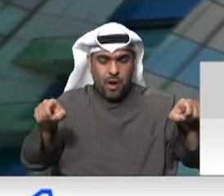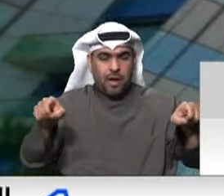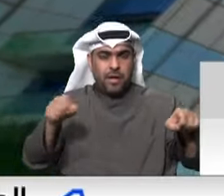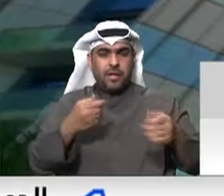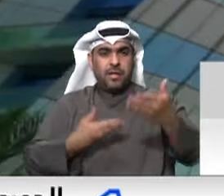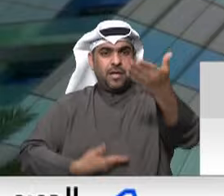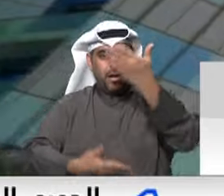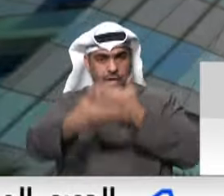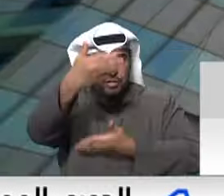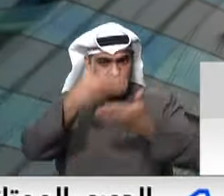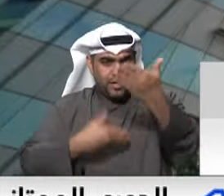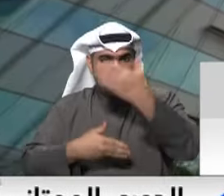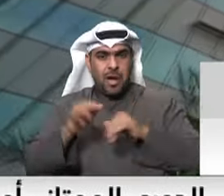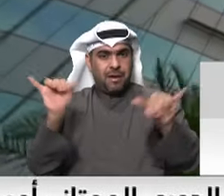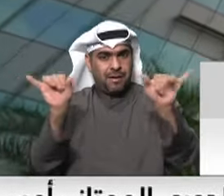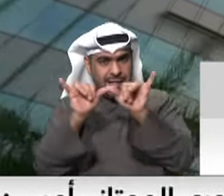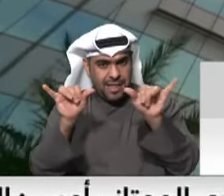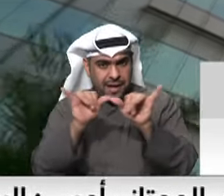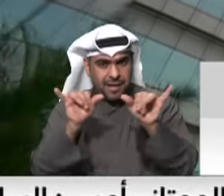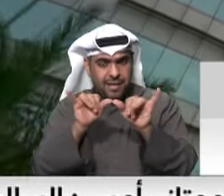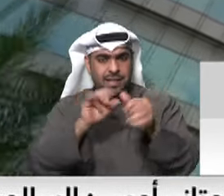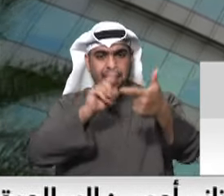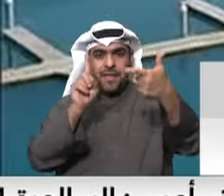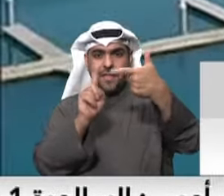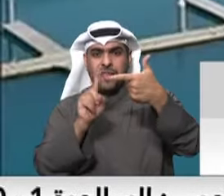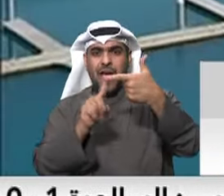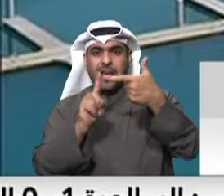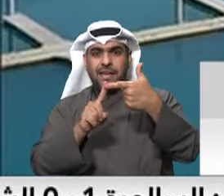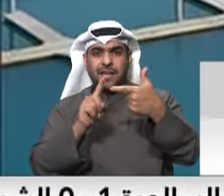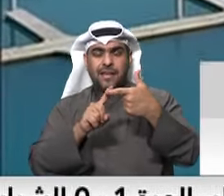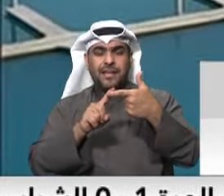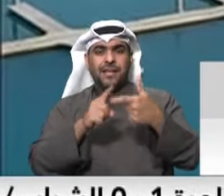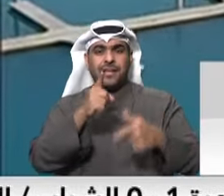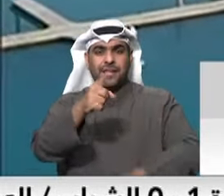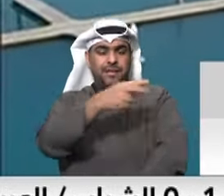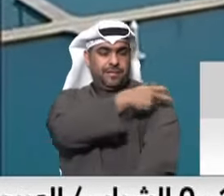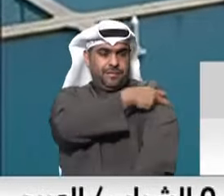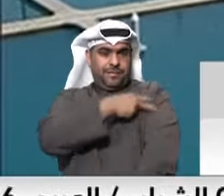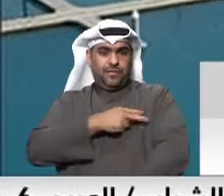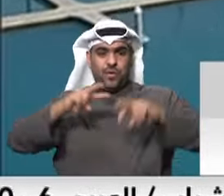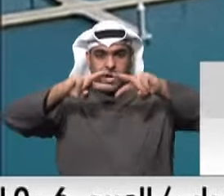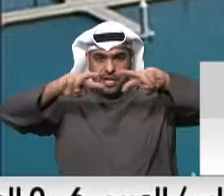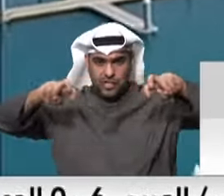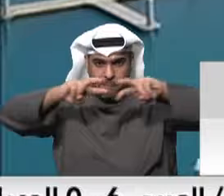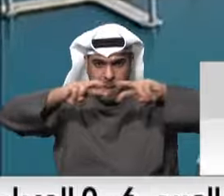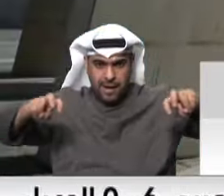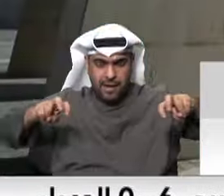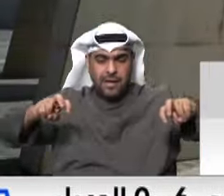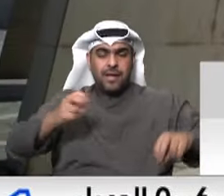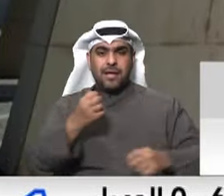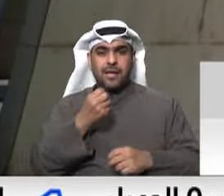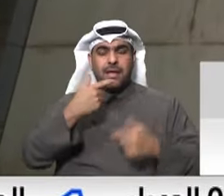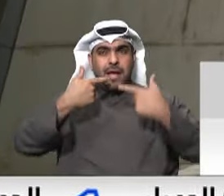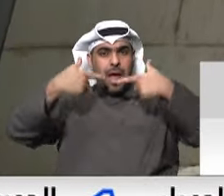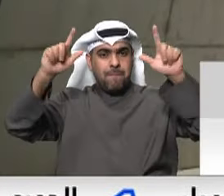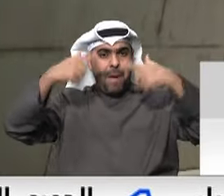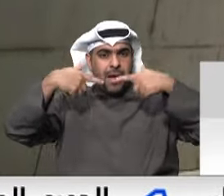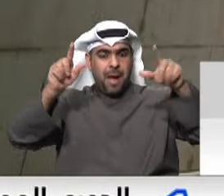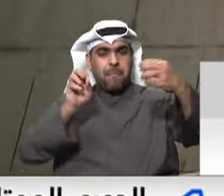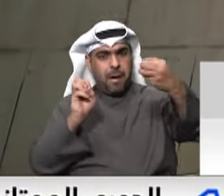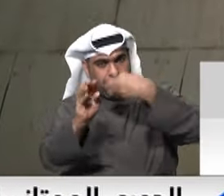التجاره الالكترونيه والشؤون الجمركيه وتبادل المعلومات والاخبار وحمايه البيئه والثقافه